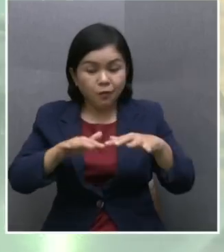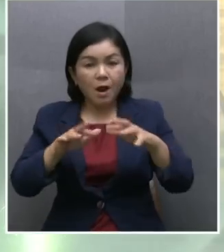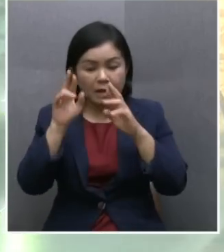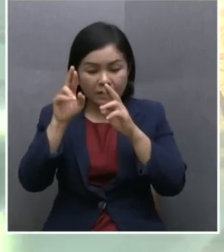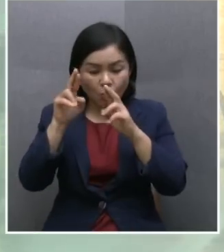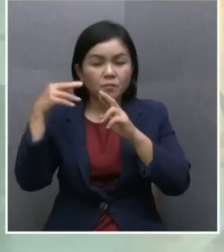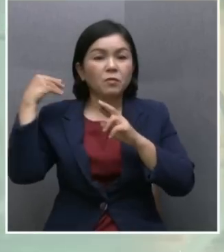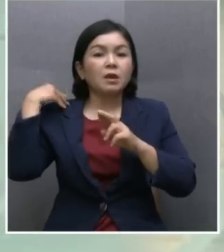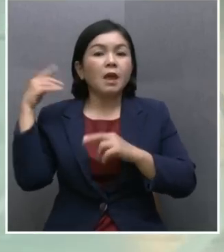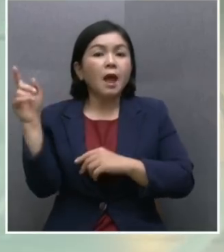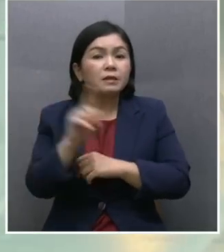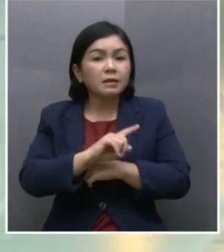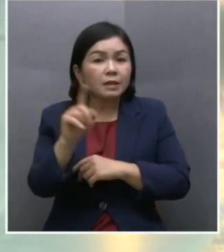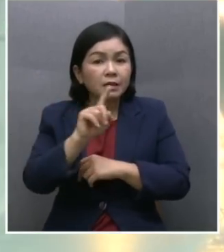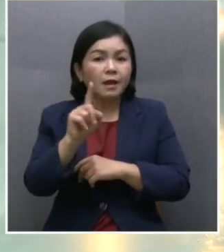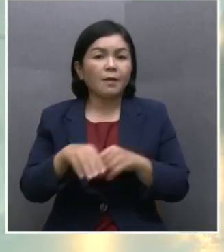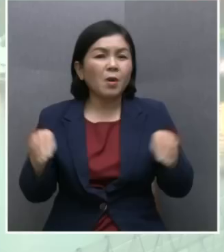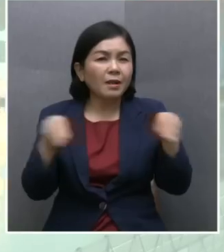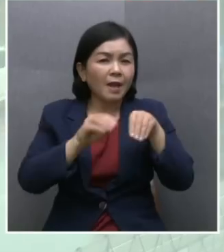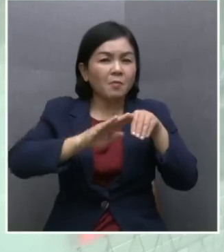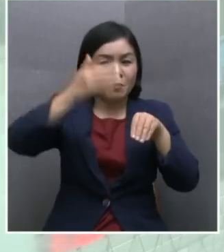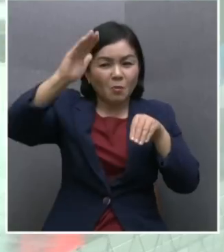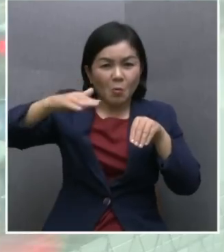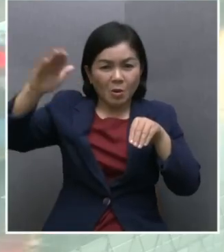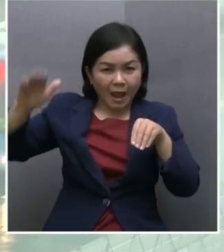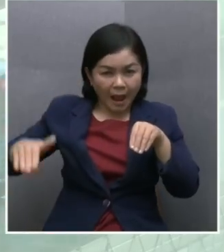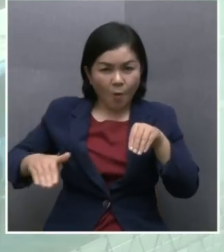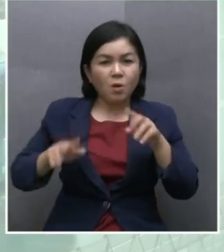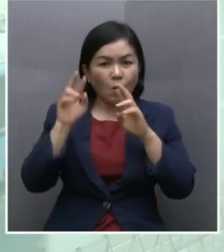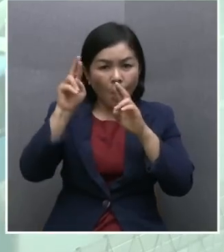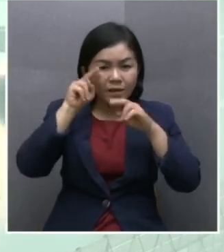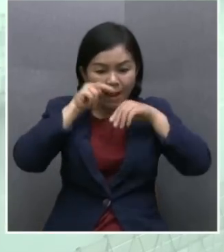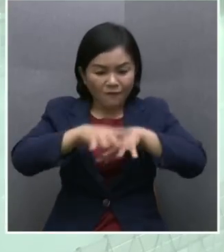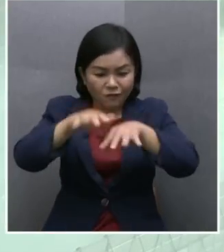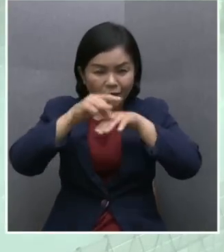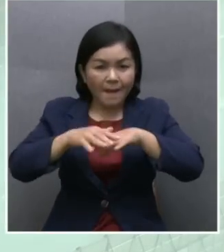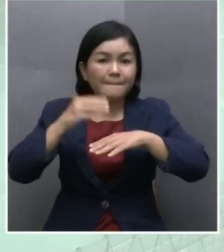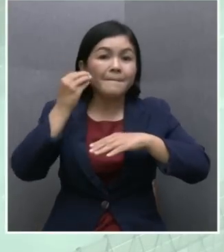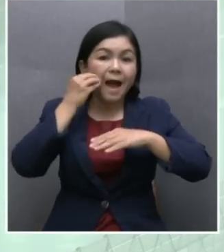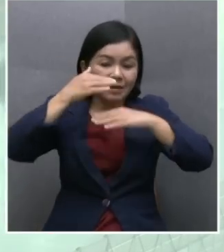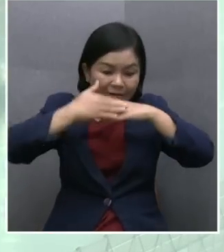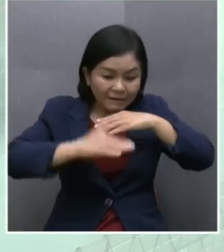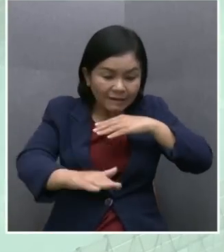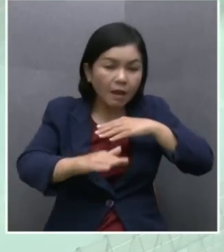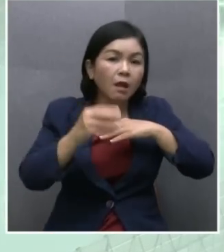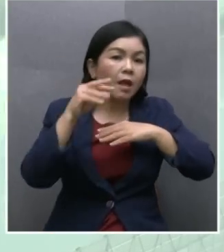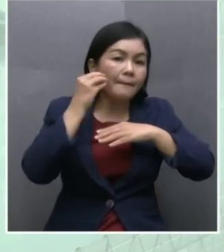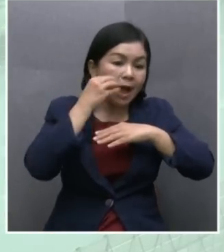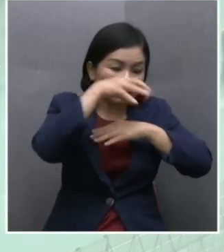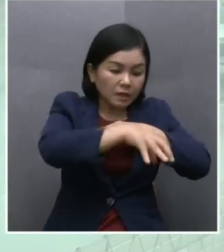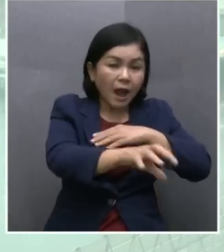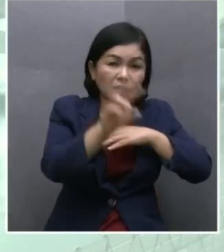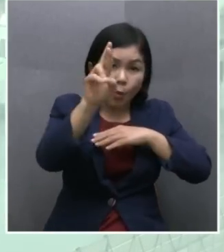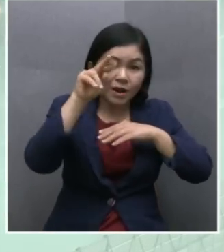ยิ่งก็คือพื้นที่ลาดเชิงเขาใกล้กับทางน้ำไหลผ่านแล้วก็พื้นที่ลุ่มนะครับโดยในวันนี้ค่ะจะเริ่มต้นได้รับผล